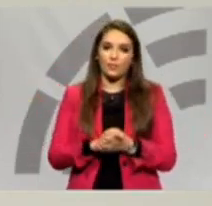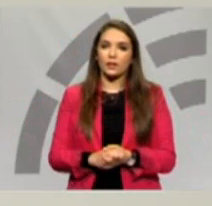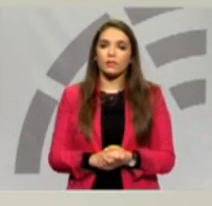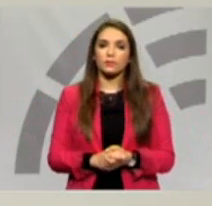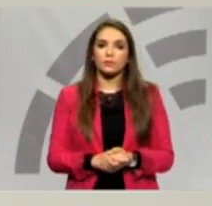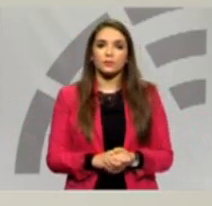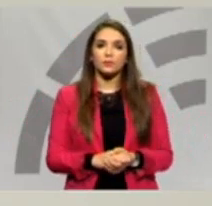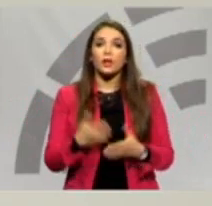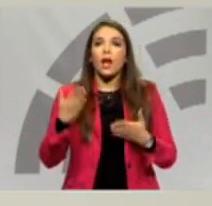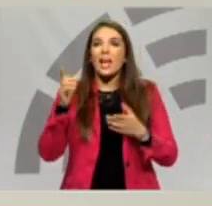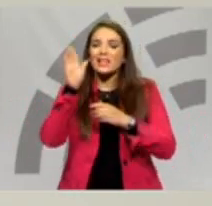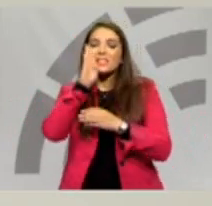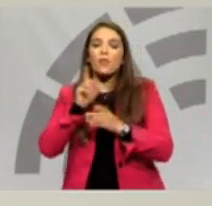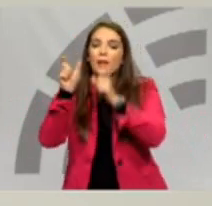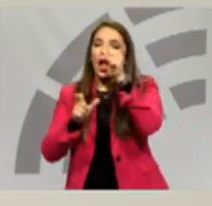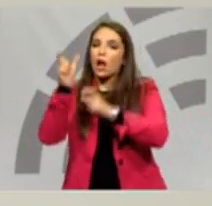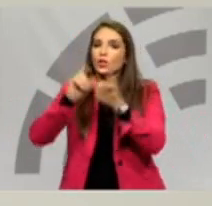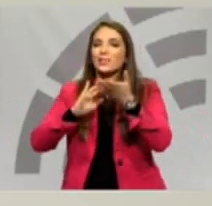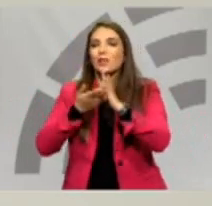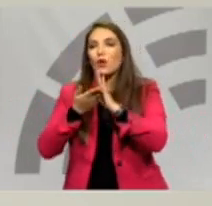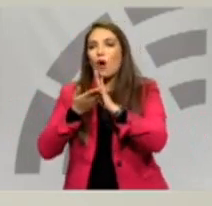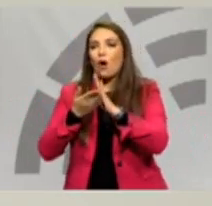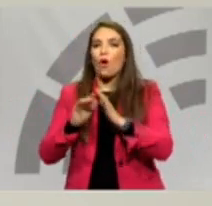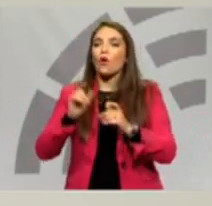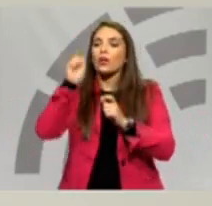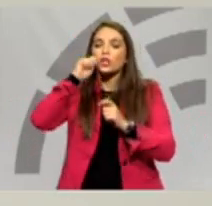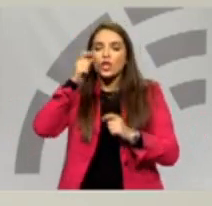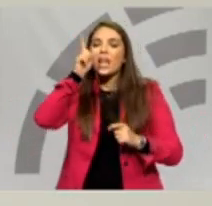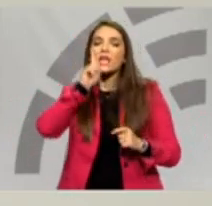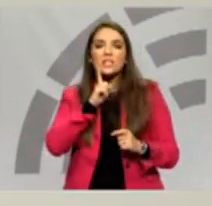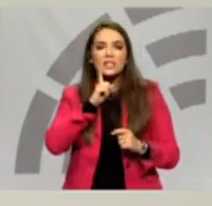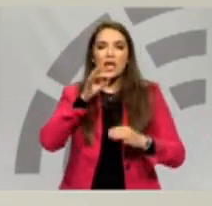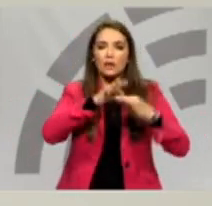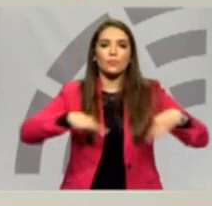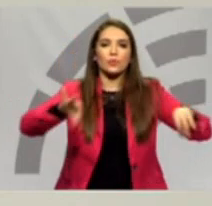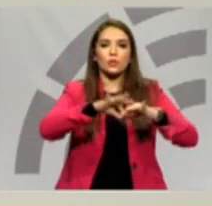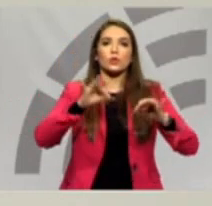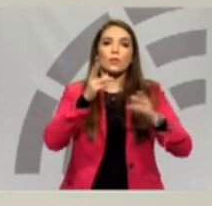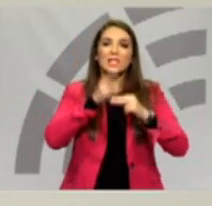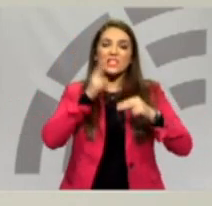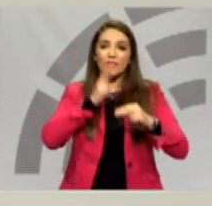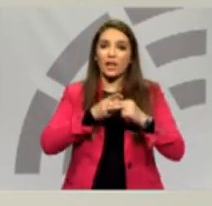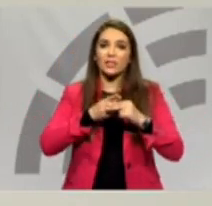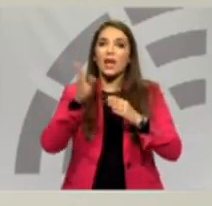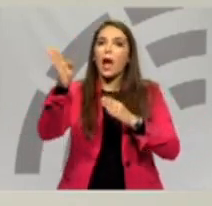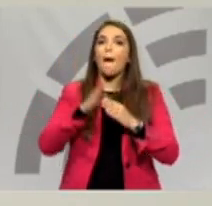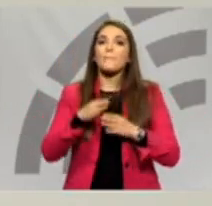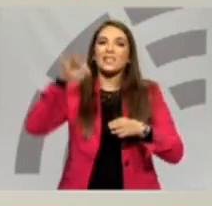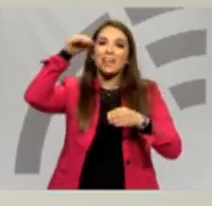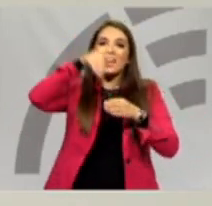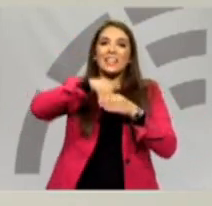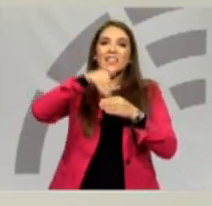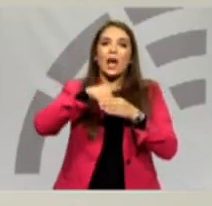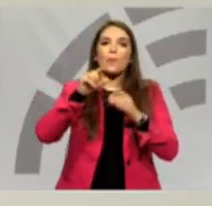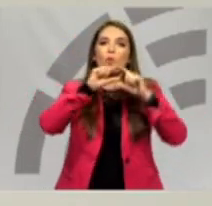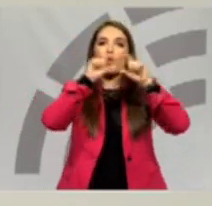واحد ندعوكم اهلي شباب نساء ورجال معتمديه ساقيه الزيت بصفاقس بشدعموني والتصوتوا لي رقم واحد النهار